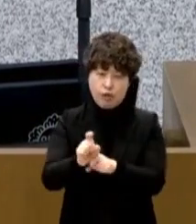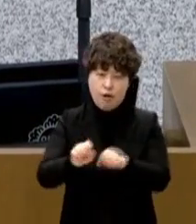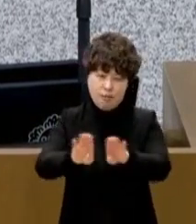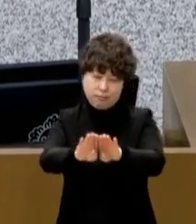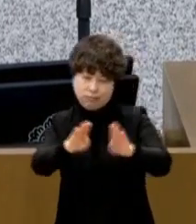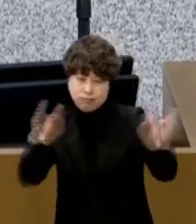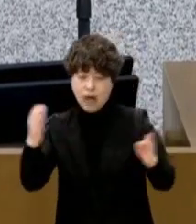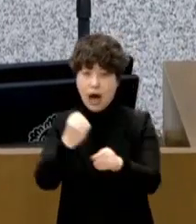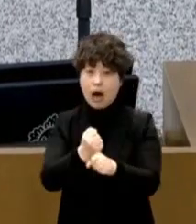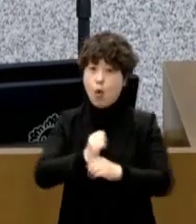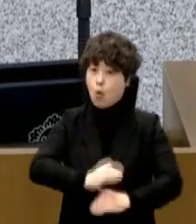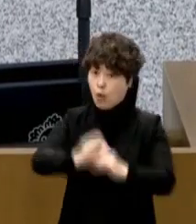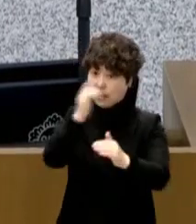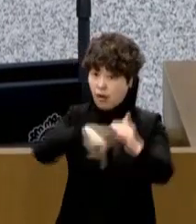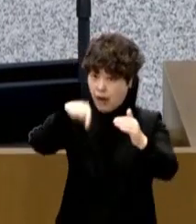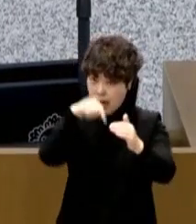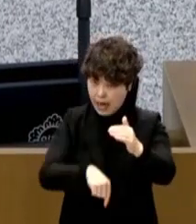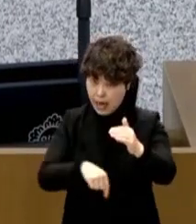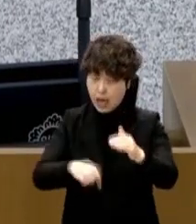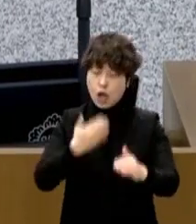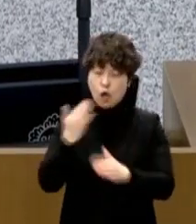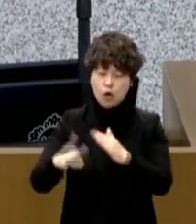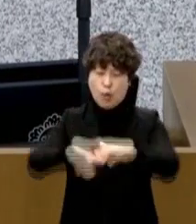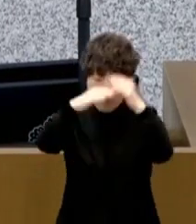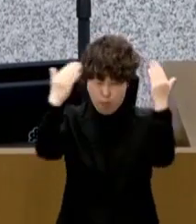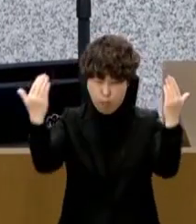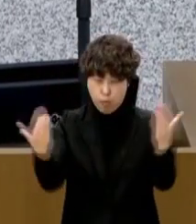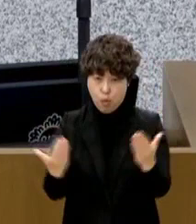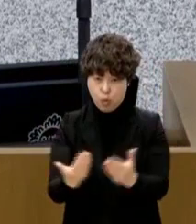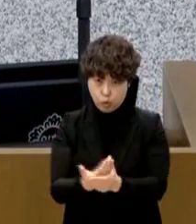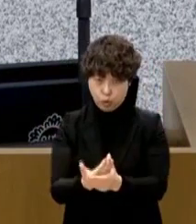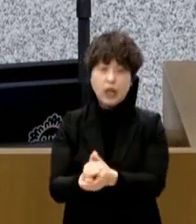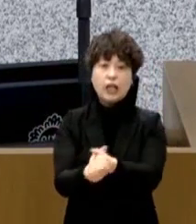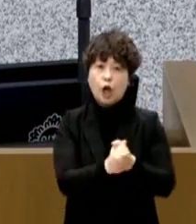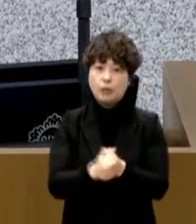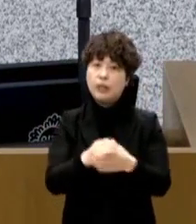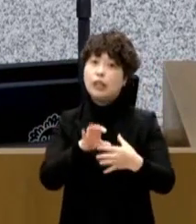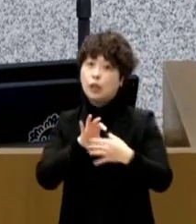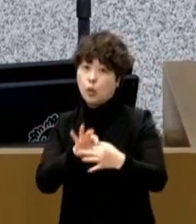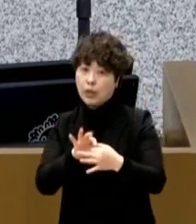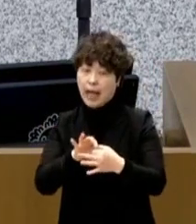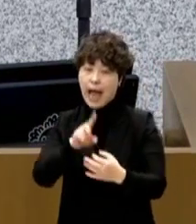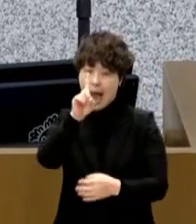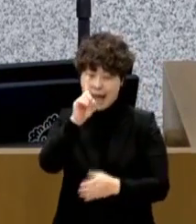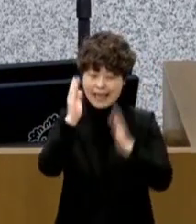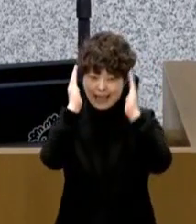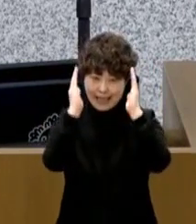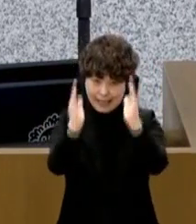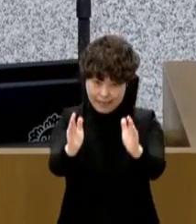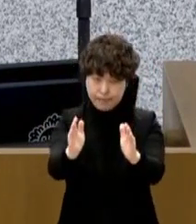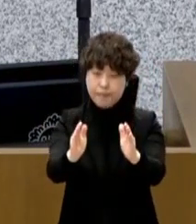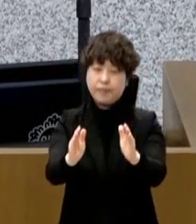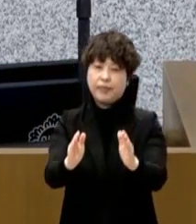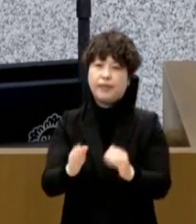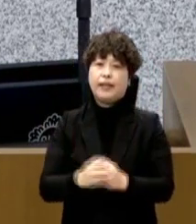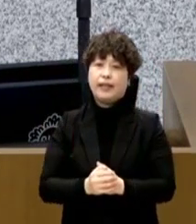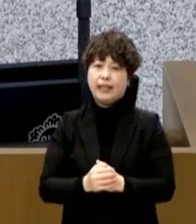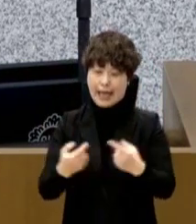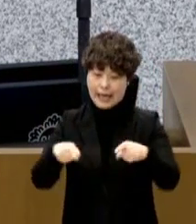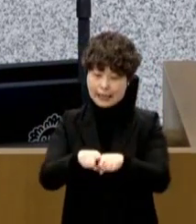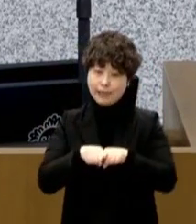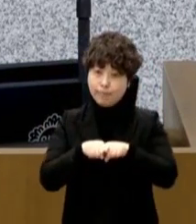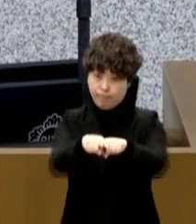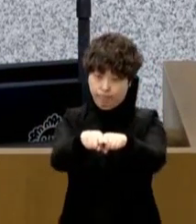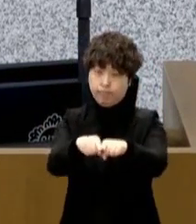과정에 경기도의 모두가 초당적 협치를 통해 한 길로 한 목소리로 나아갑시다.